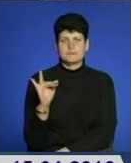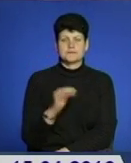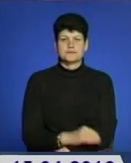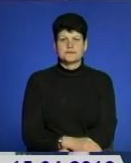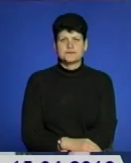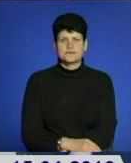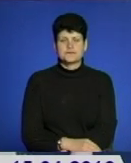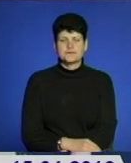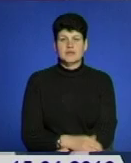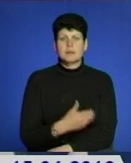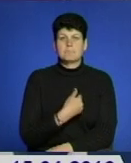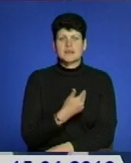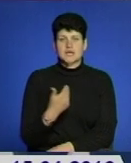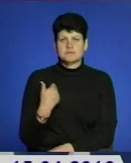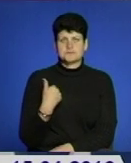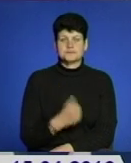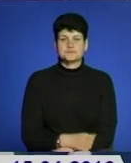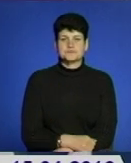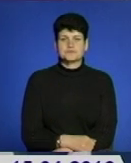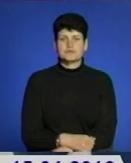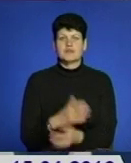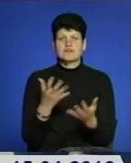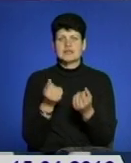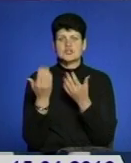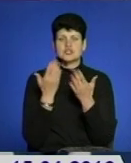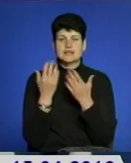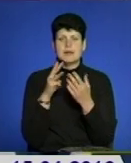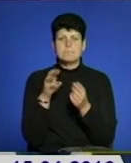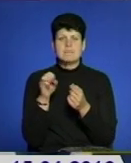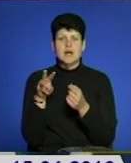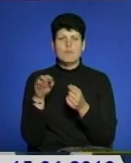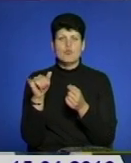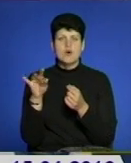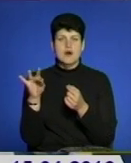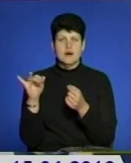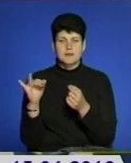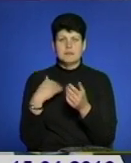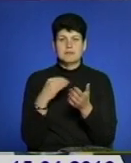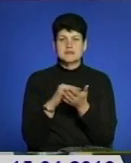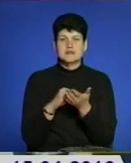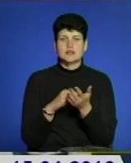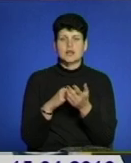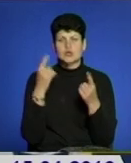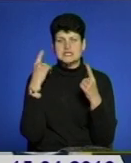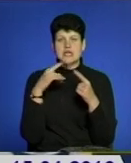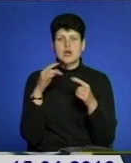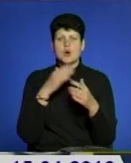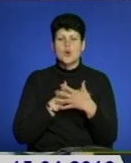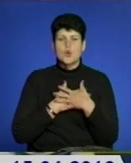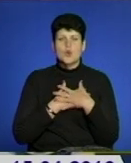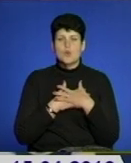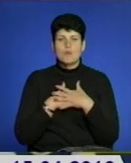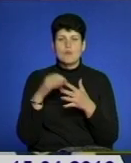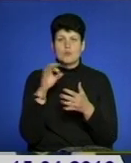діячі. Ми взялися читати мемуари. І ми писали цей роман 4 роки, і великою